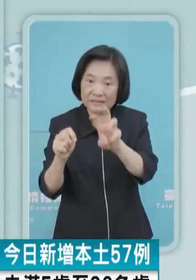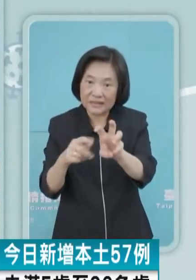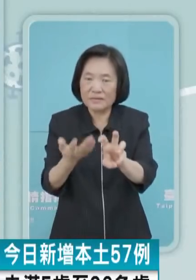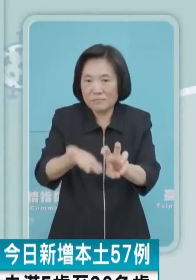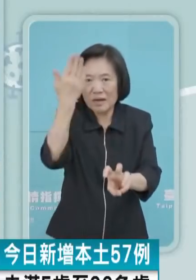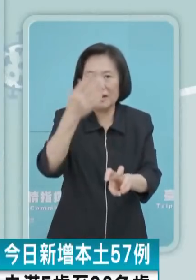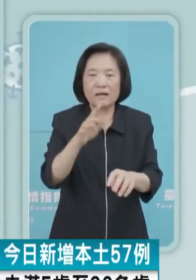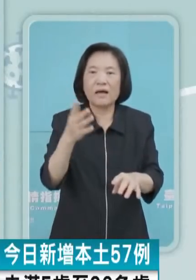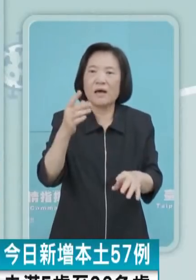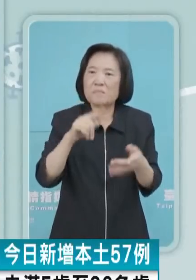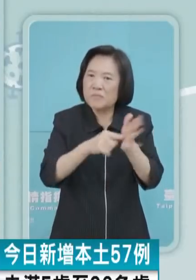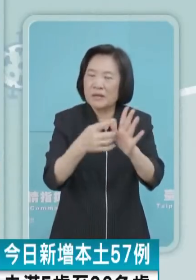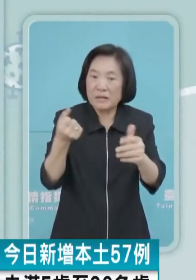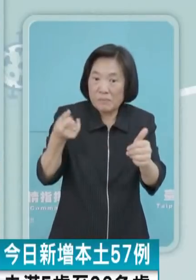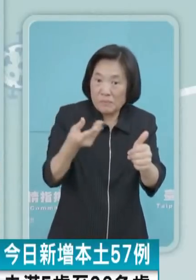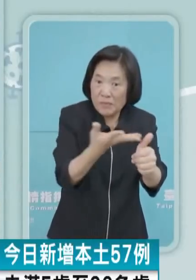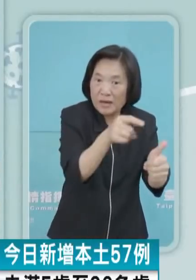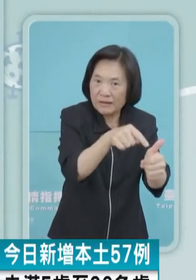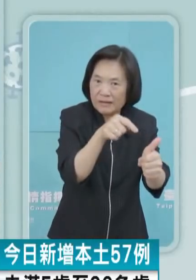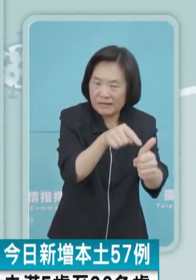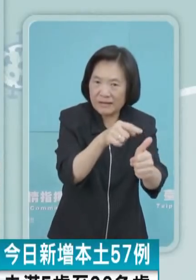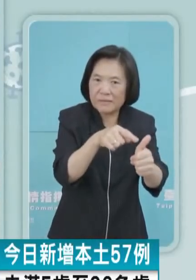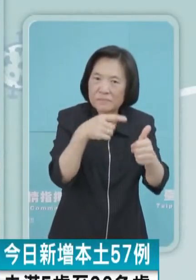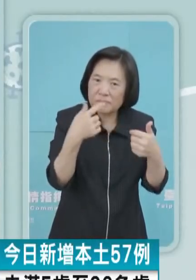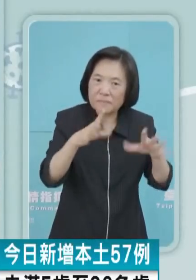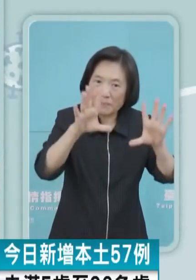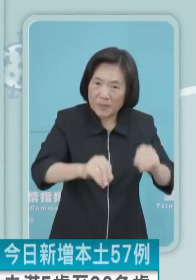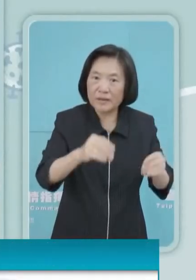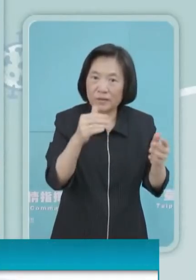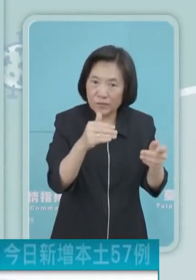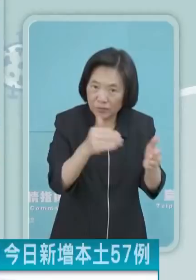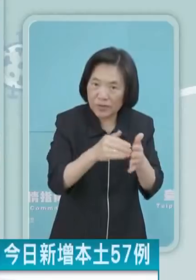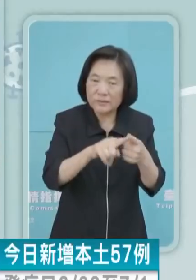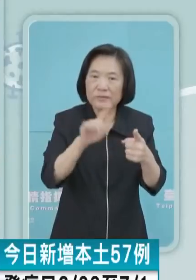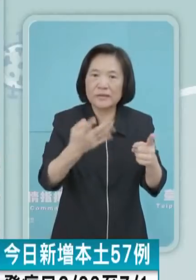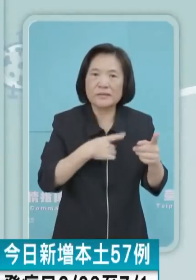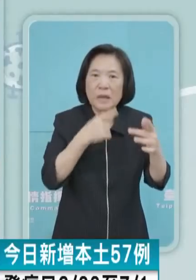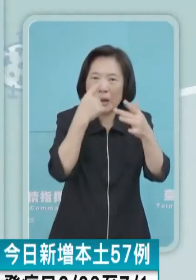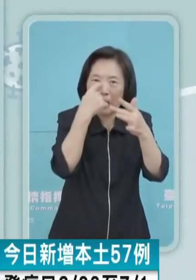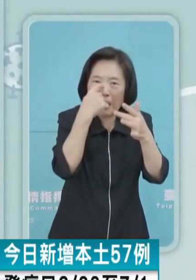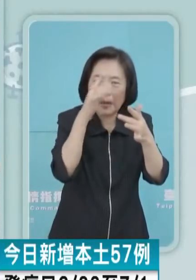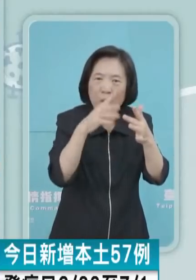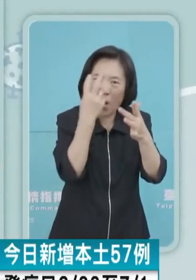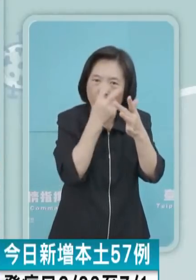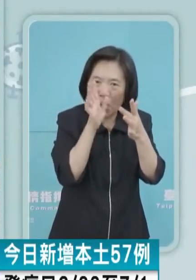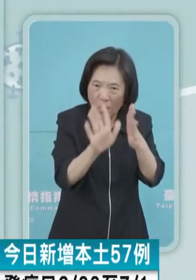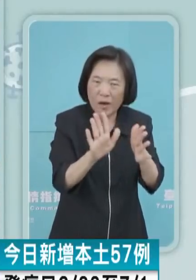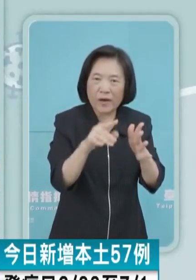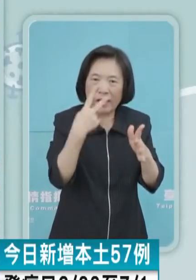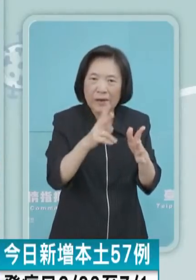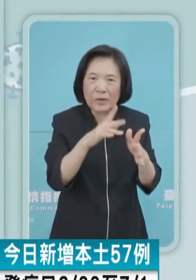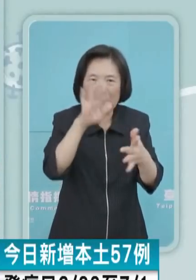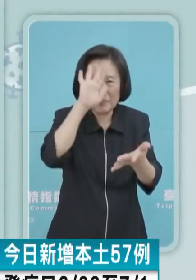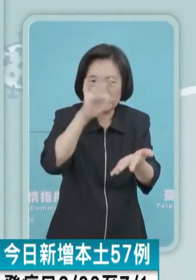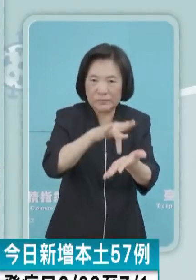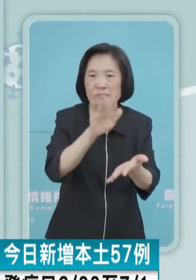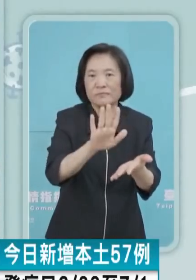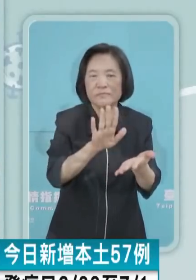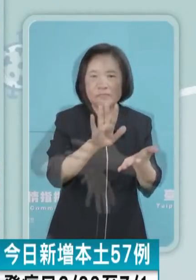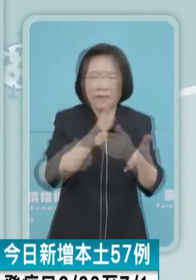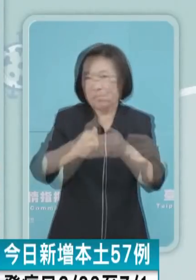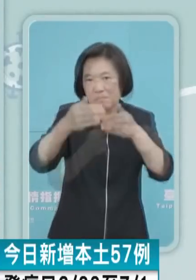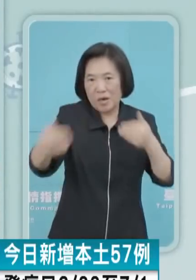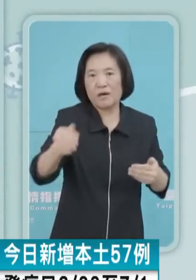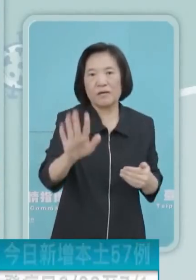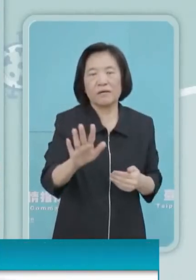那个滤过性病毒好像还有一些残骸留在鼻腔里面，所以做的时候它是做出来是